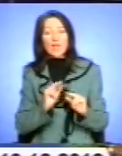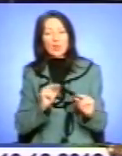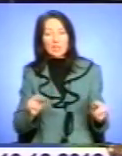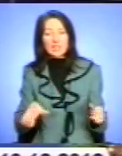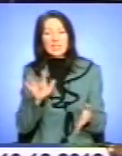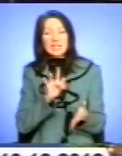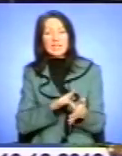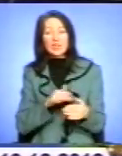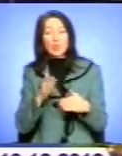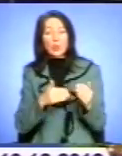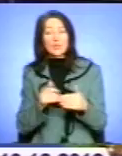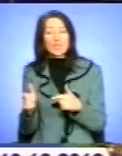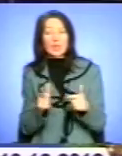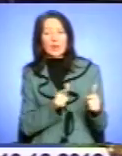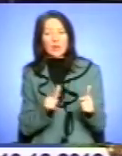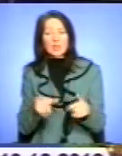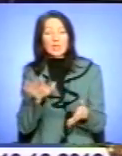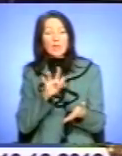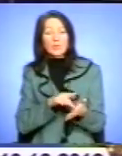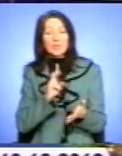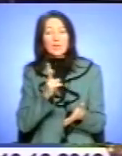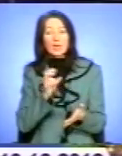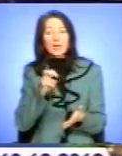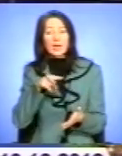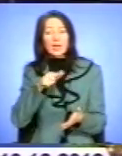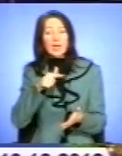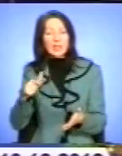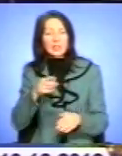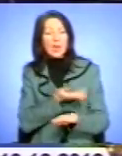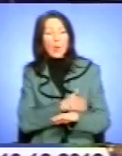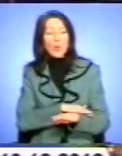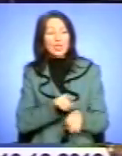що в місті Кельце, Польща. Та